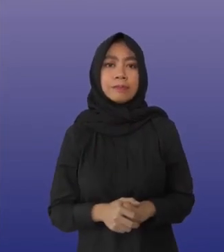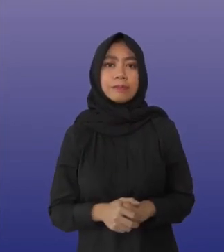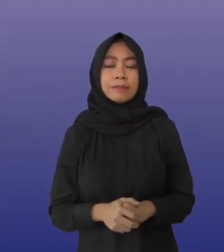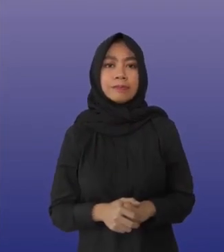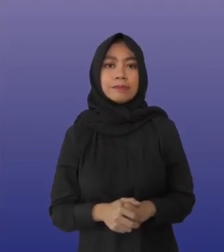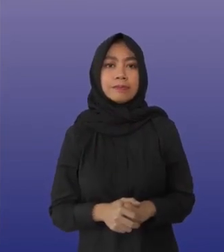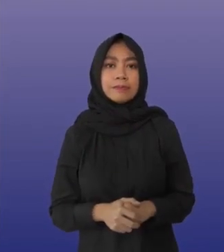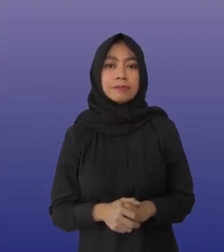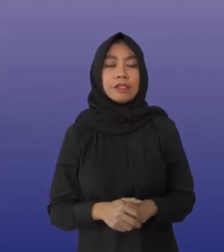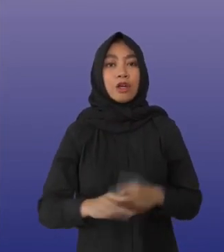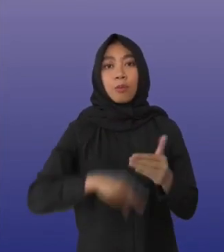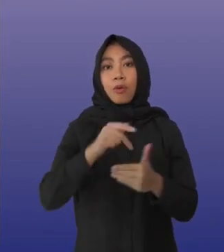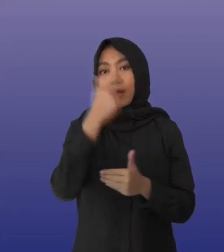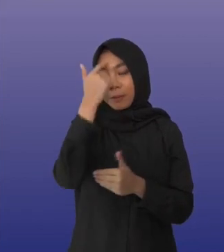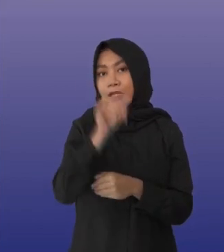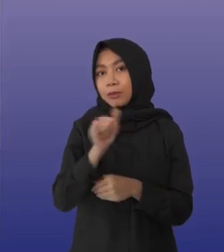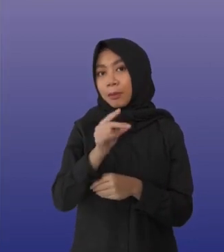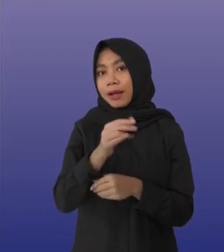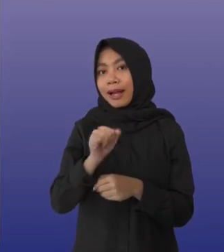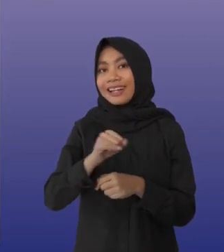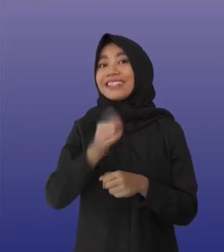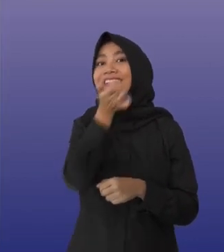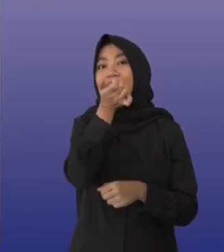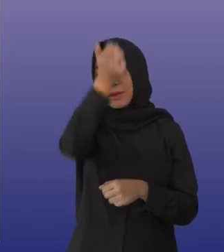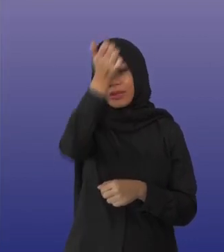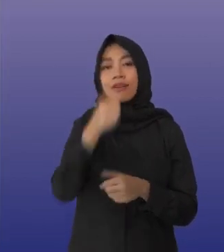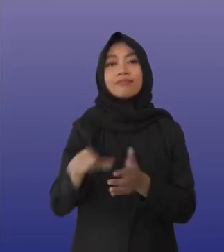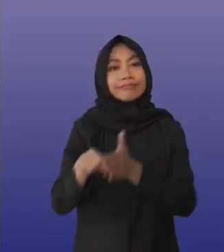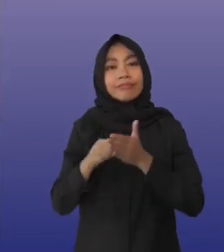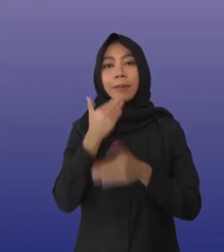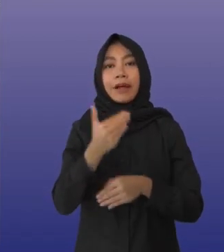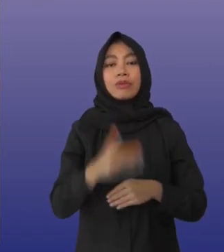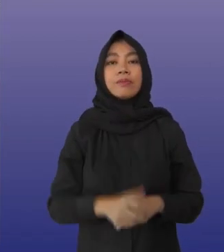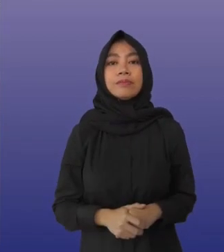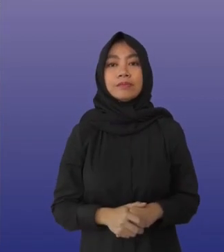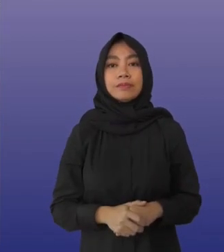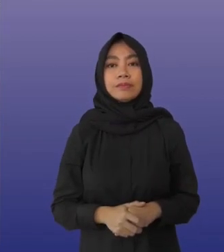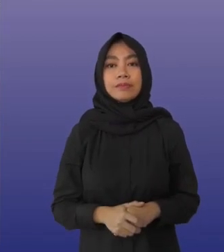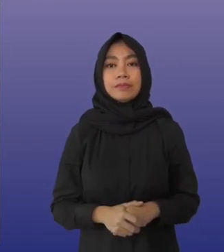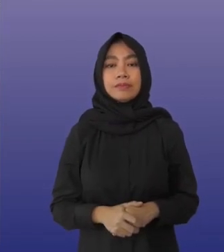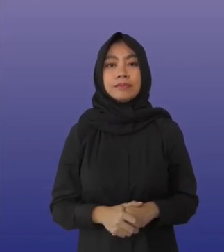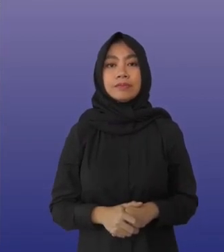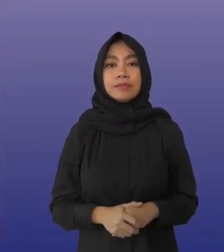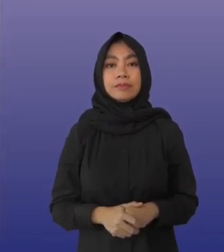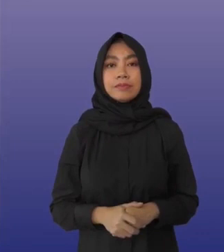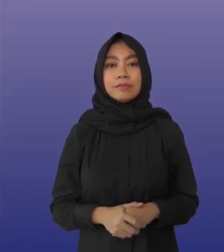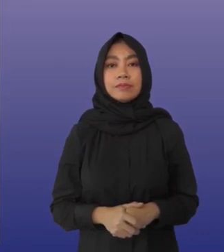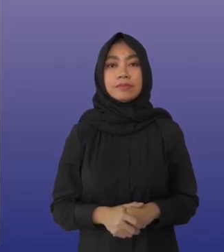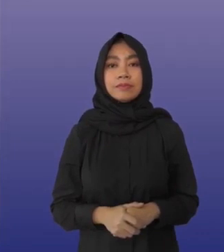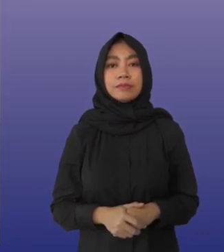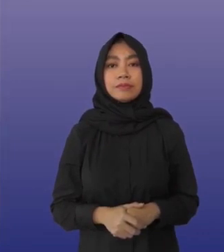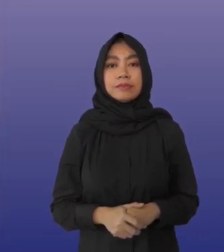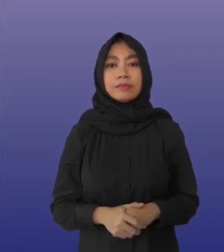program belajar bersama RRI Denpasar. Sekali di udara, tetap di udara.